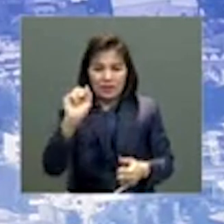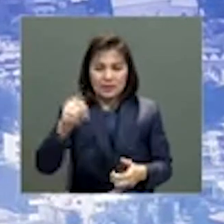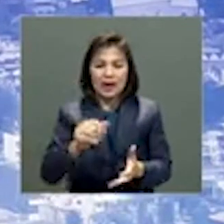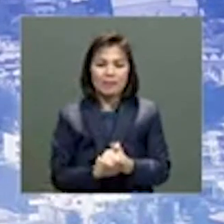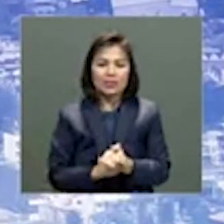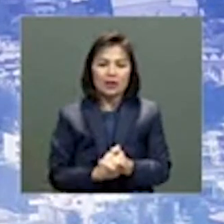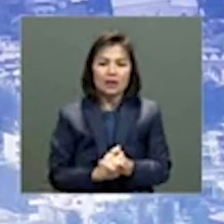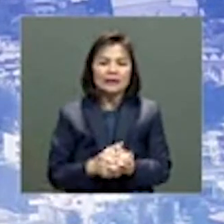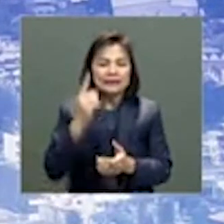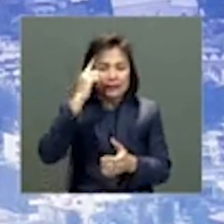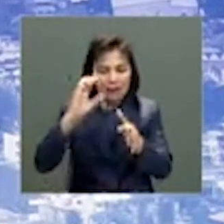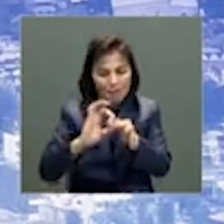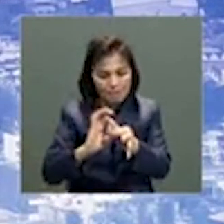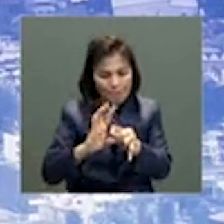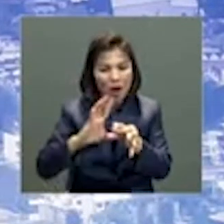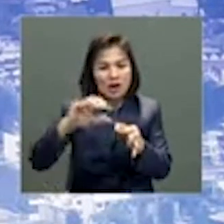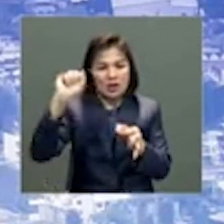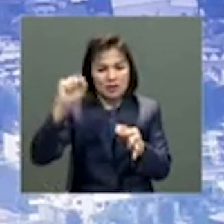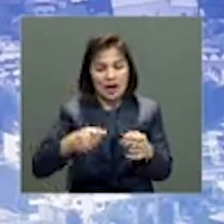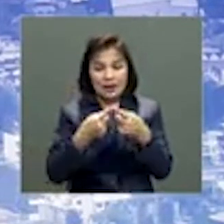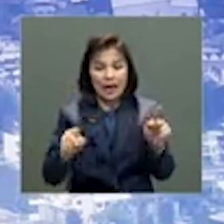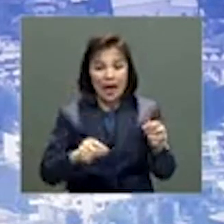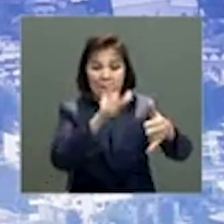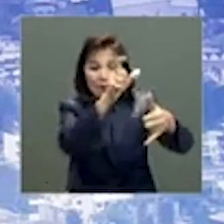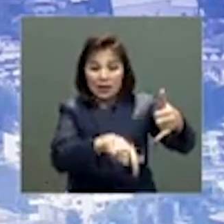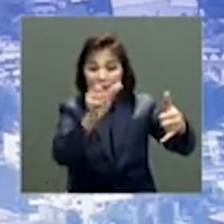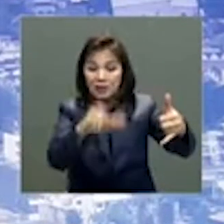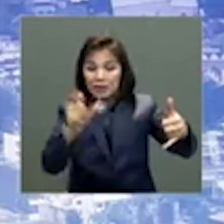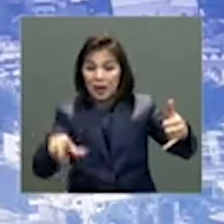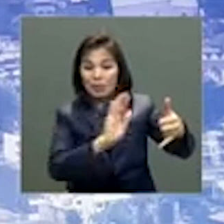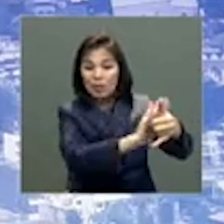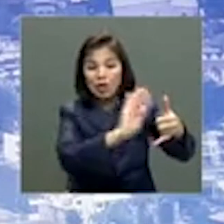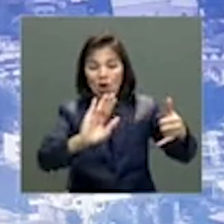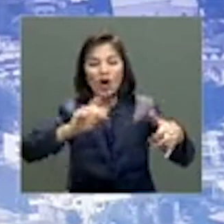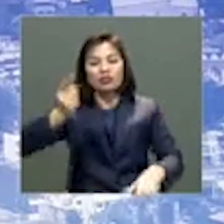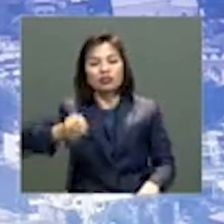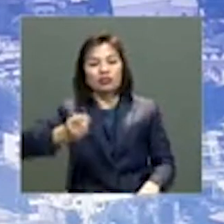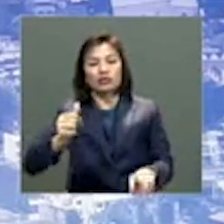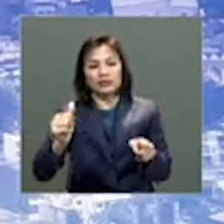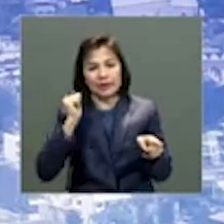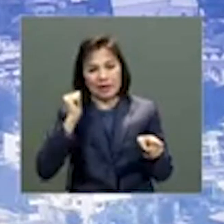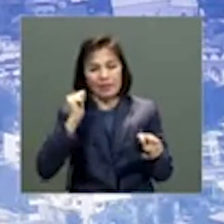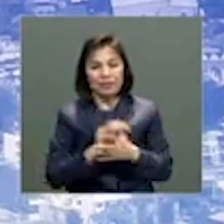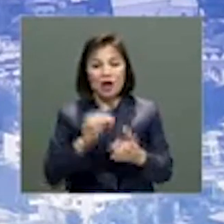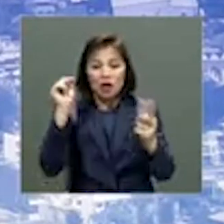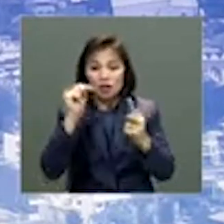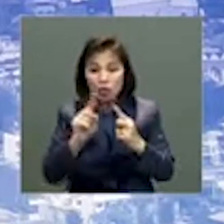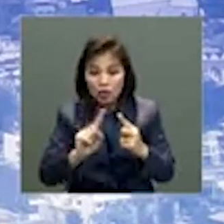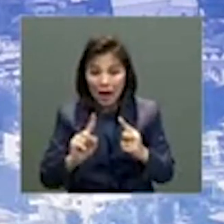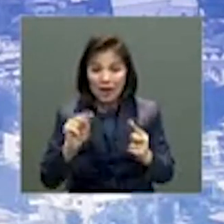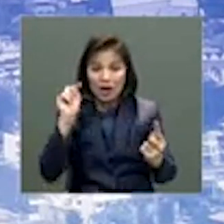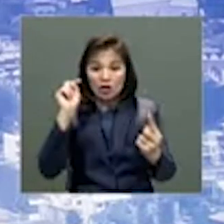ะค่อยๆผ่อนคลายแต่ชุดพฤติกรรมของท่านยังต้องเหมือนเดิมในภาษาอังกฤษเขาบอกว่าต้องมี